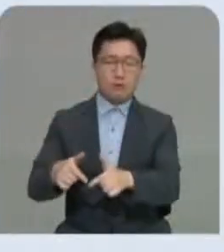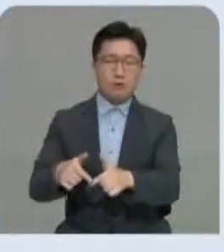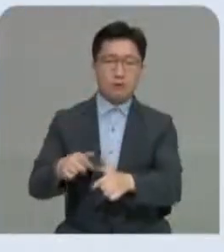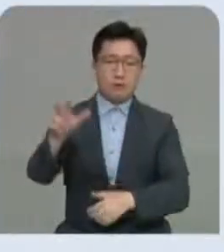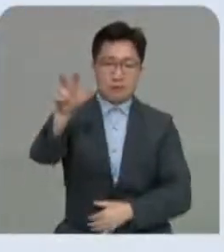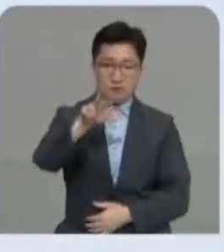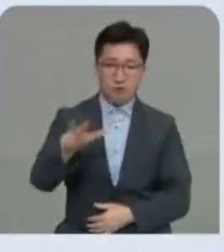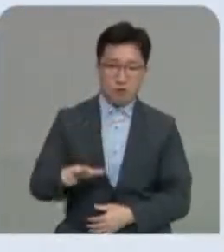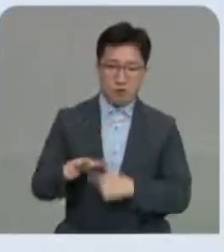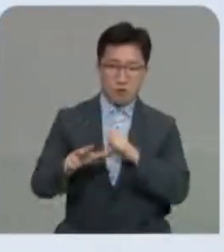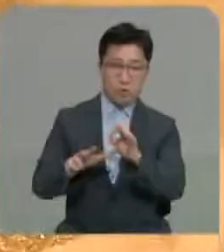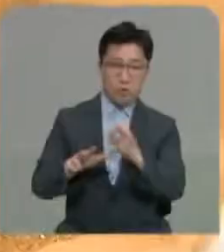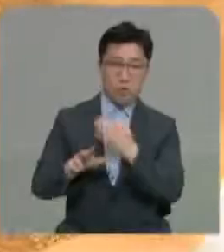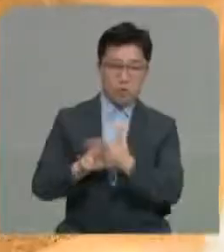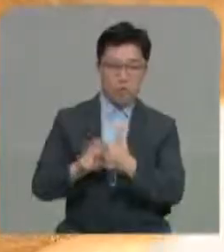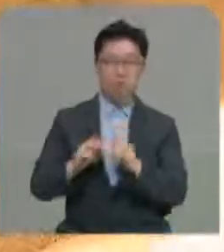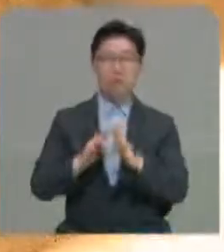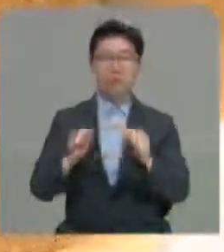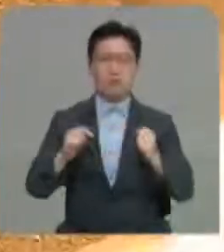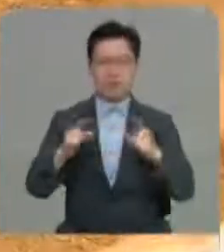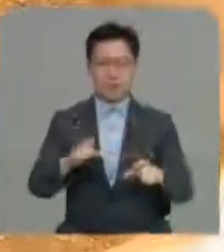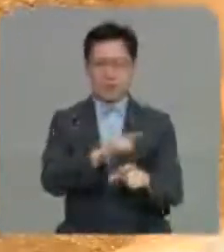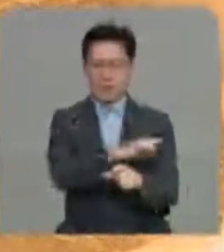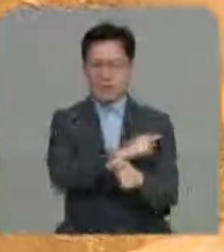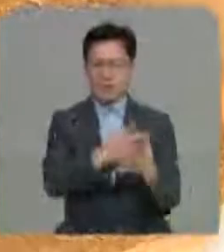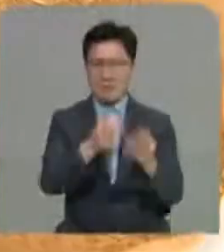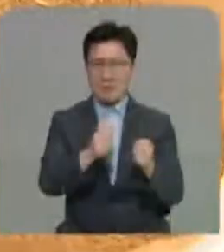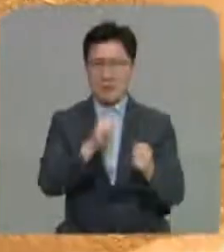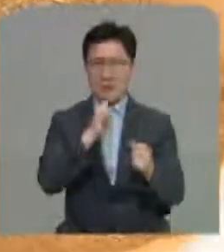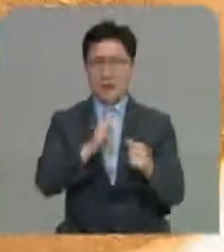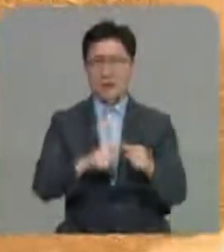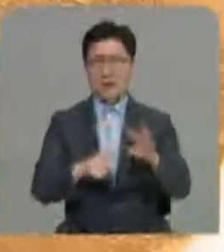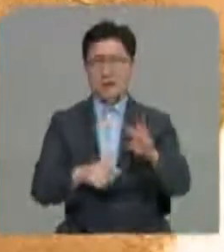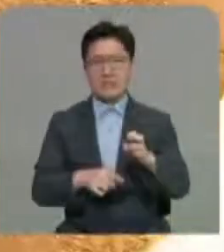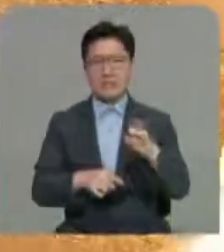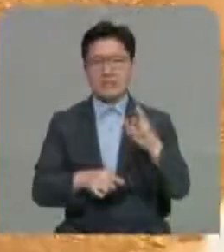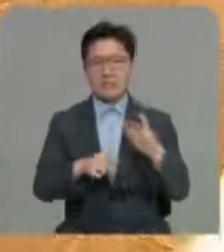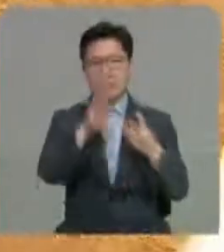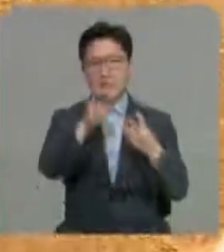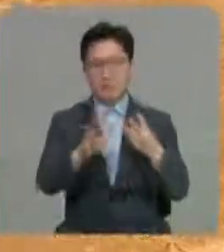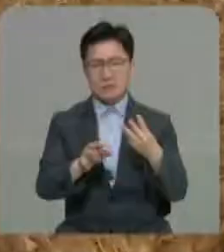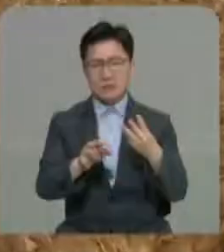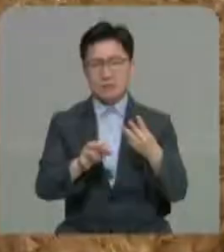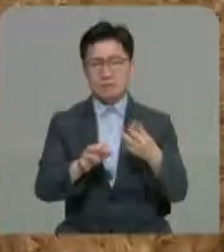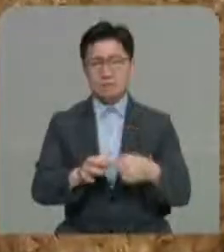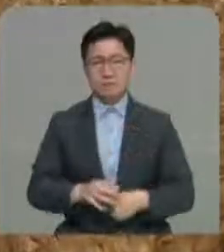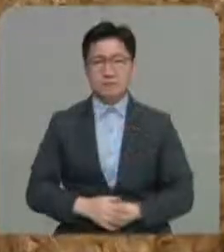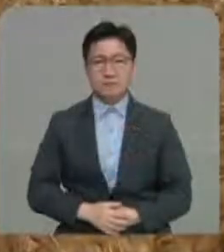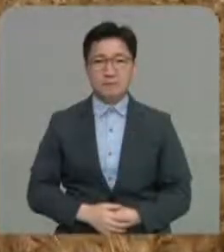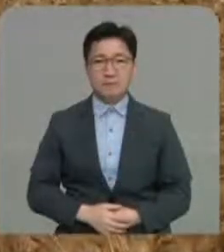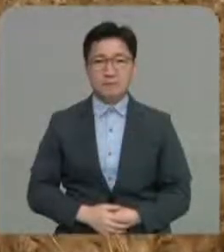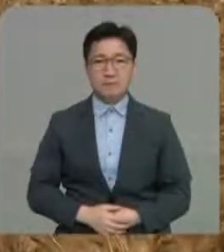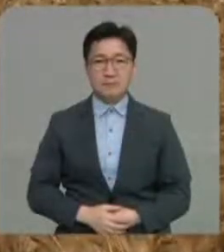전국 볼이 생산 장에서 전북 이 차지하는 비중은 43.3% 로 가장 커졌습니다